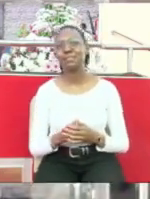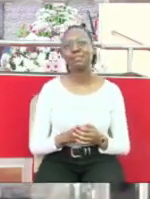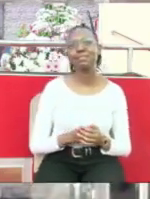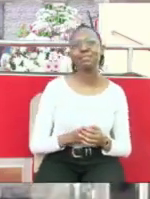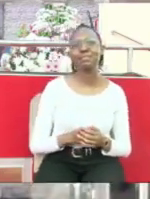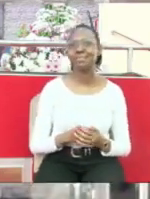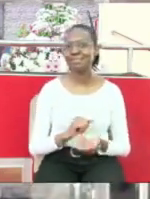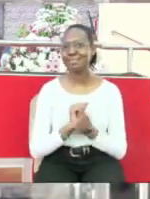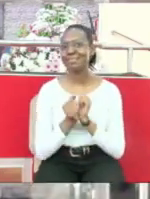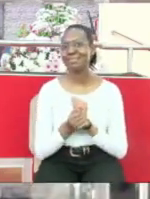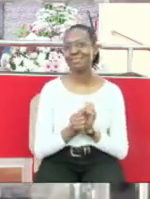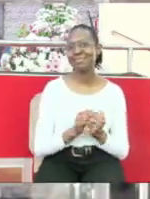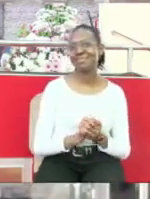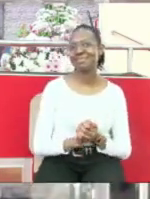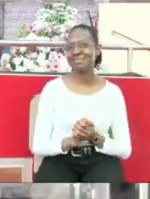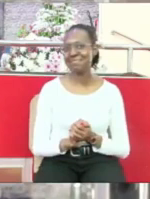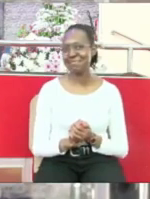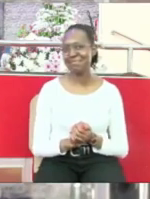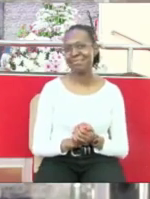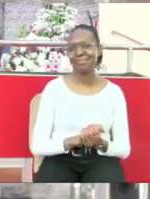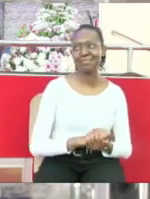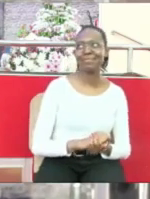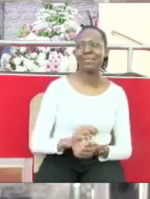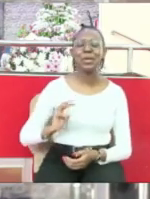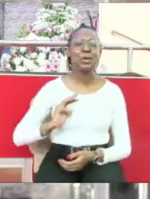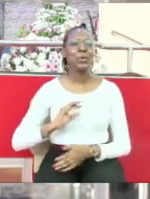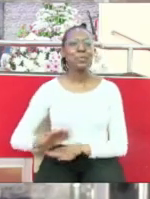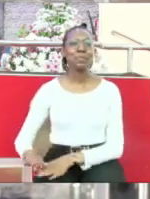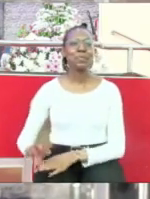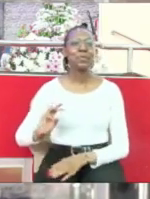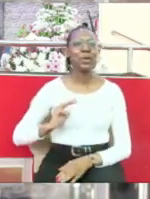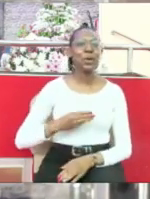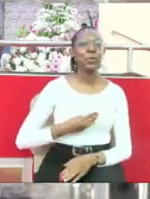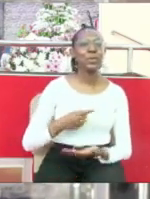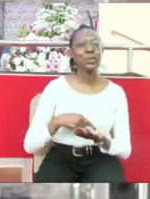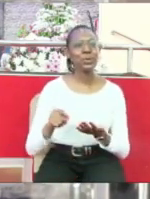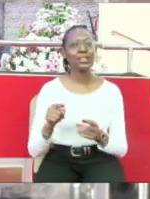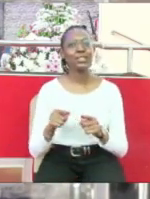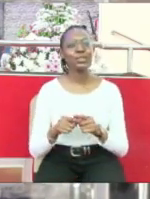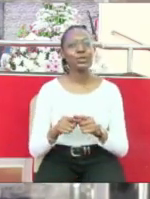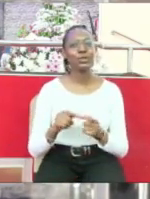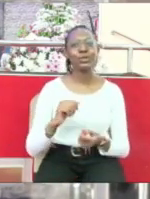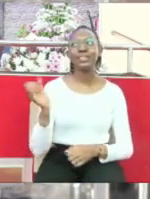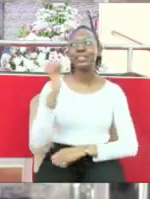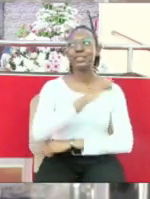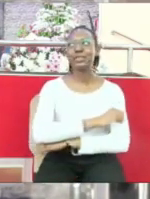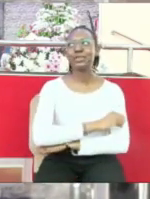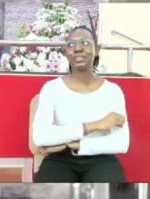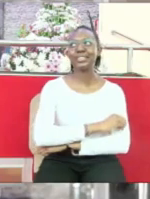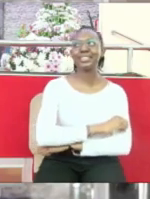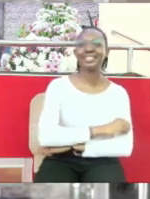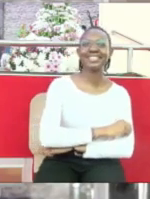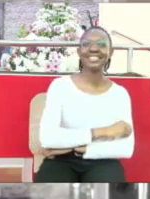Joy. Furaha. We that went to Catholic schools. Today ingekuwa maajabu ya Musa na Firauni. Situngekuwa na hizo mitende